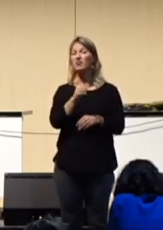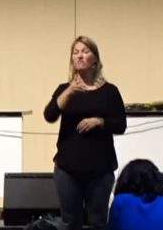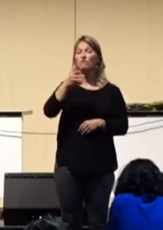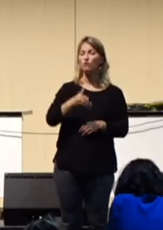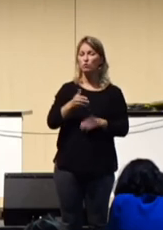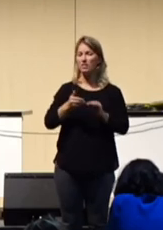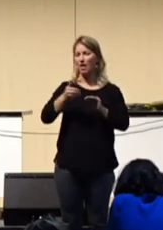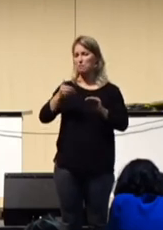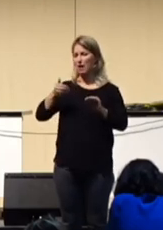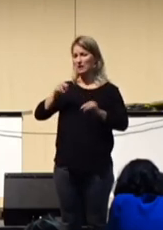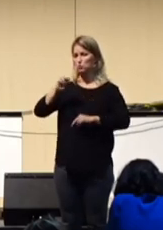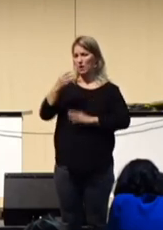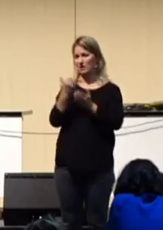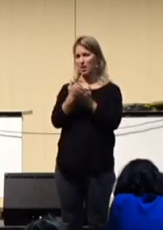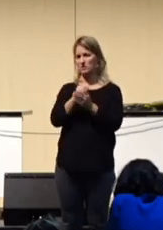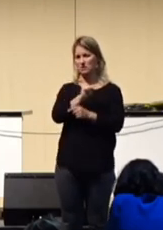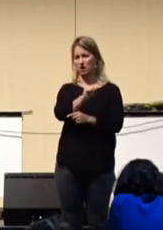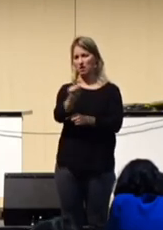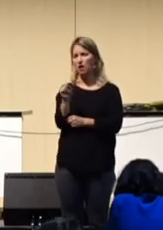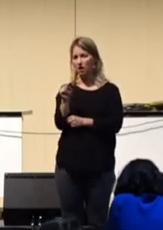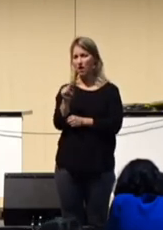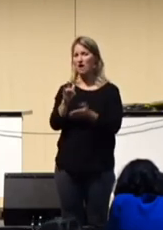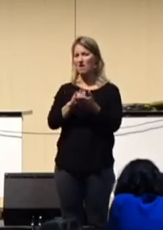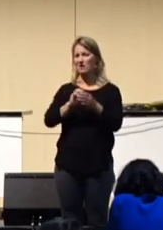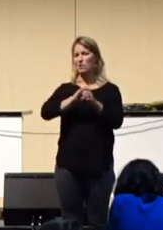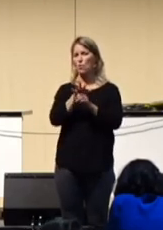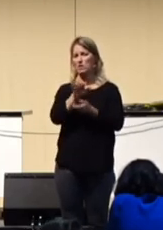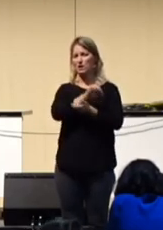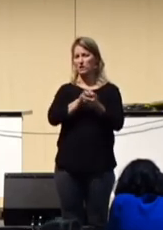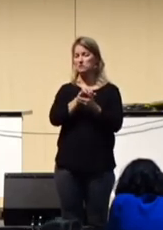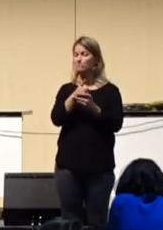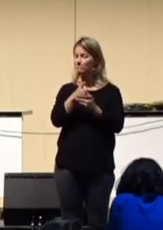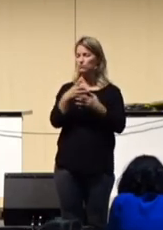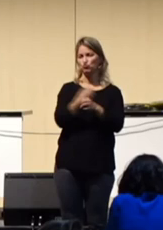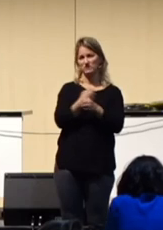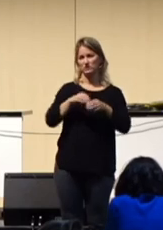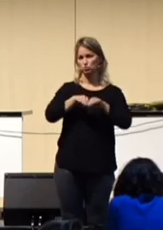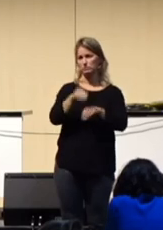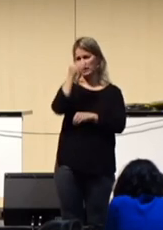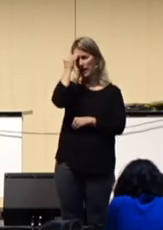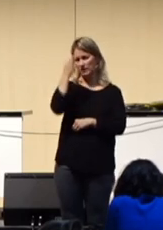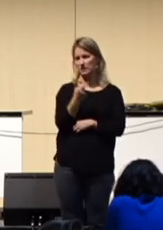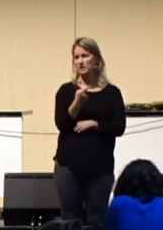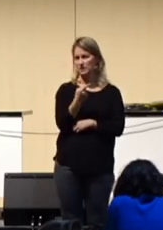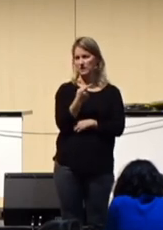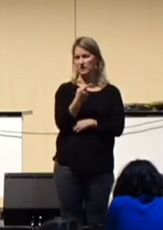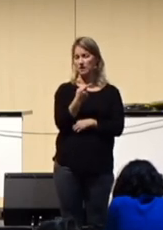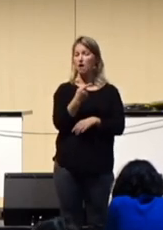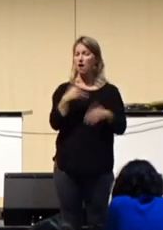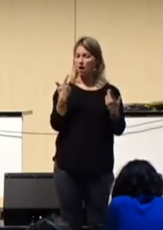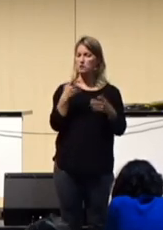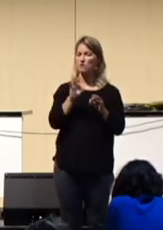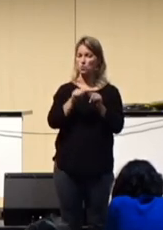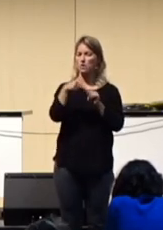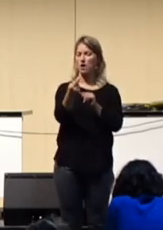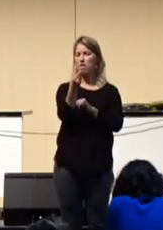geben könnte, die durch die Corona-Krise nicht schwimmen lernen konnten, sodass wir dann jetzt für die Herbstferien